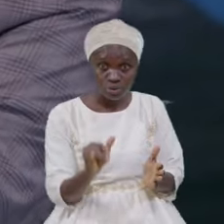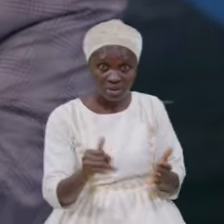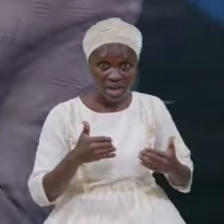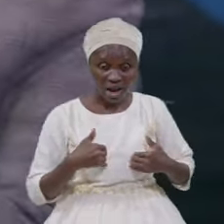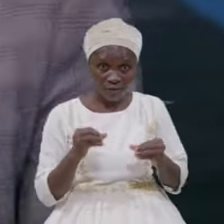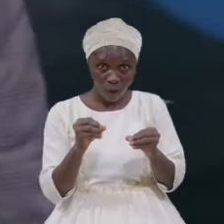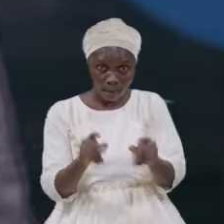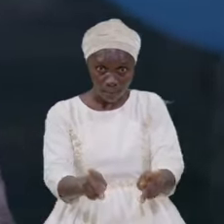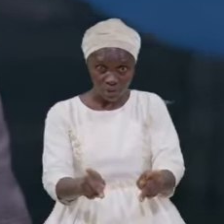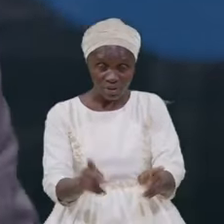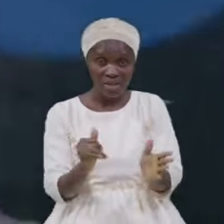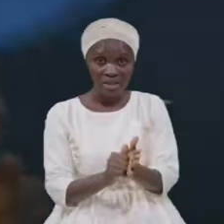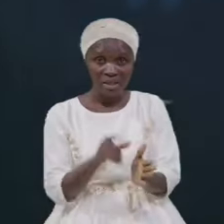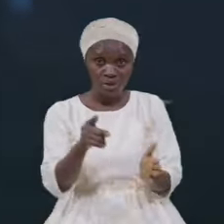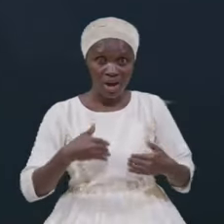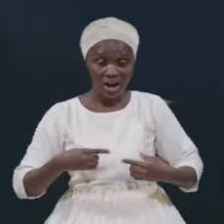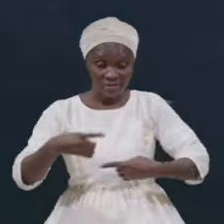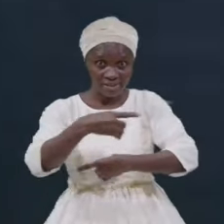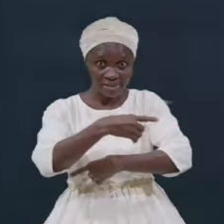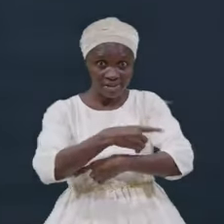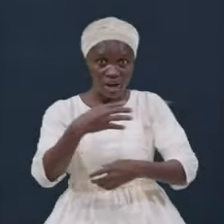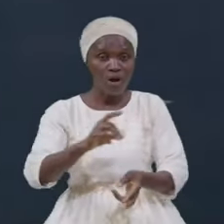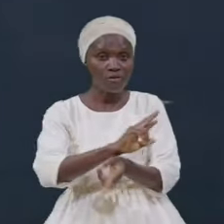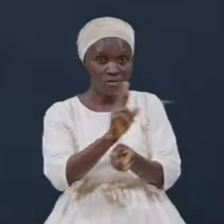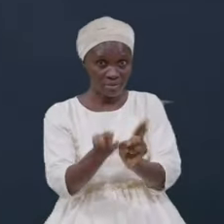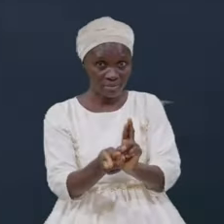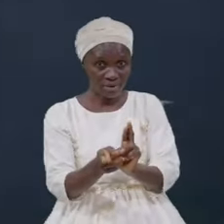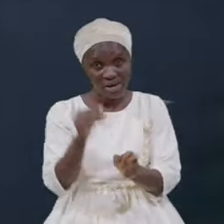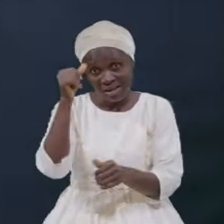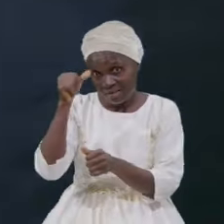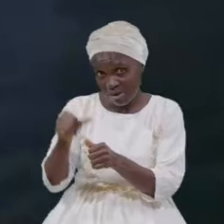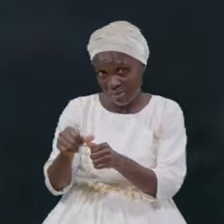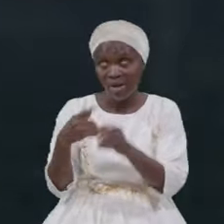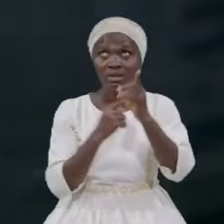jour de la repentance, souviens-toi, l'Éternel ton Dieu,